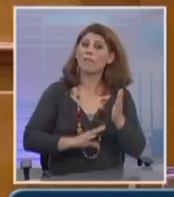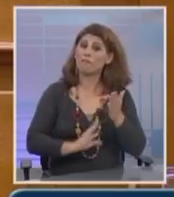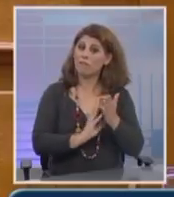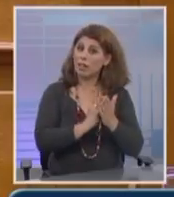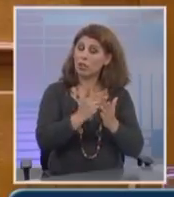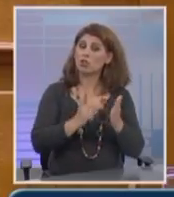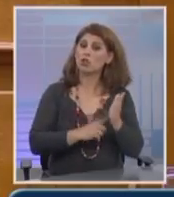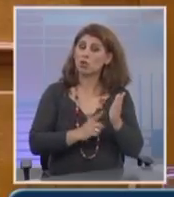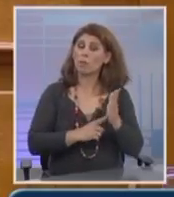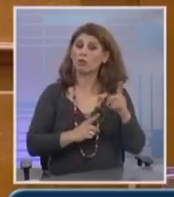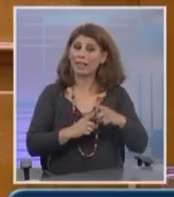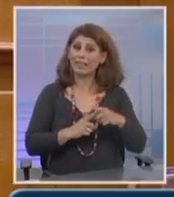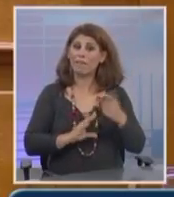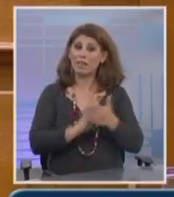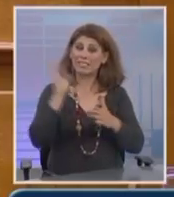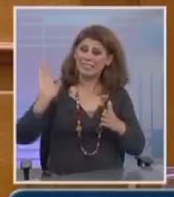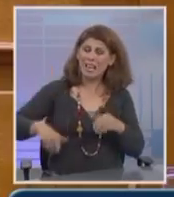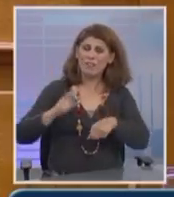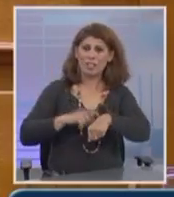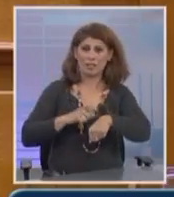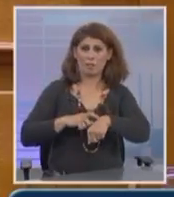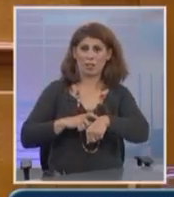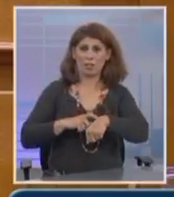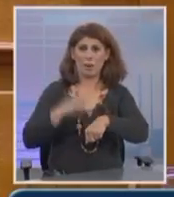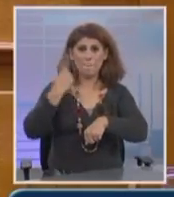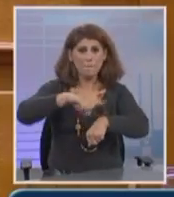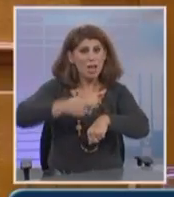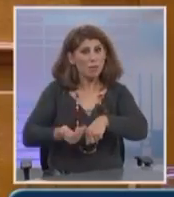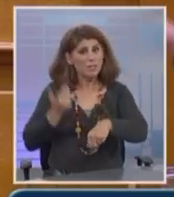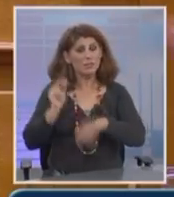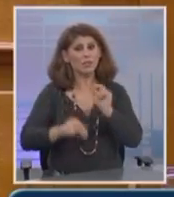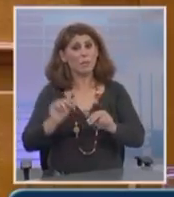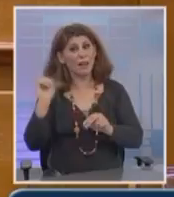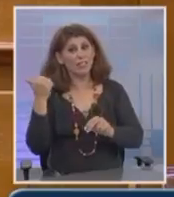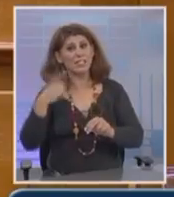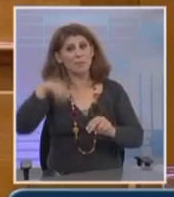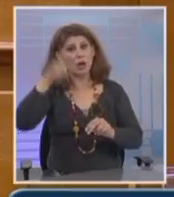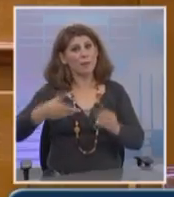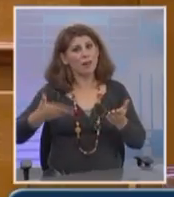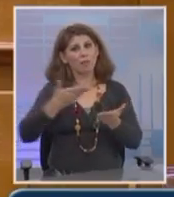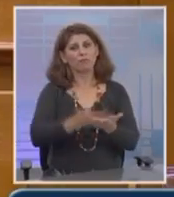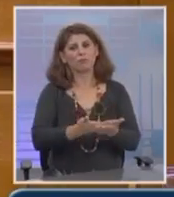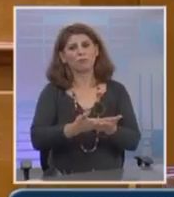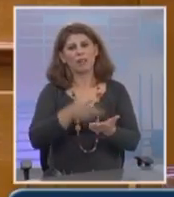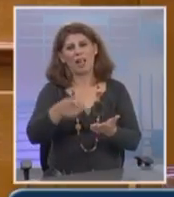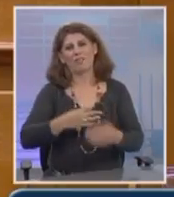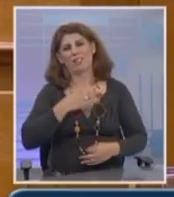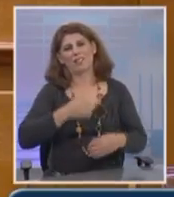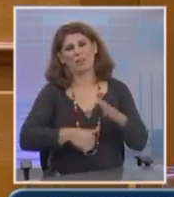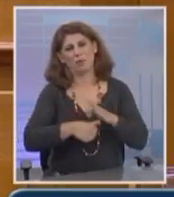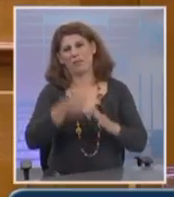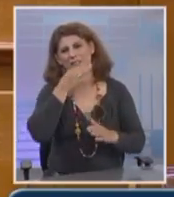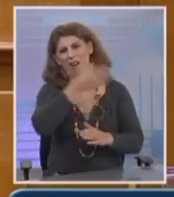βελτιώσεις, νομοτεχνικές βελτιώσεις της τελευταίας στιγμής, μία ώρα πριν ψηφιστεί, με χθεσινή ημερομηνία. Αυτά, κύριε Πρόεδρε, τα